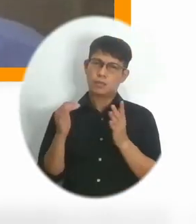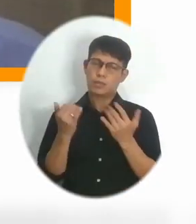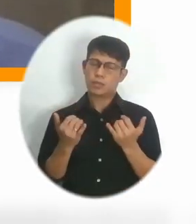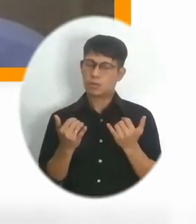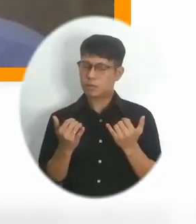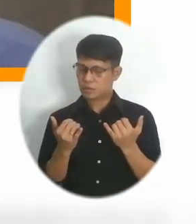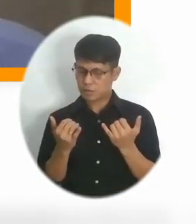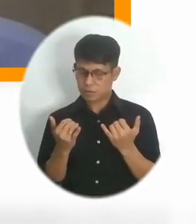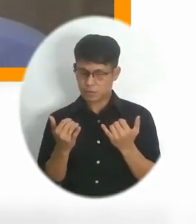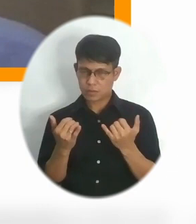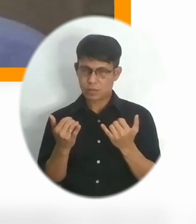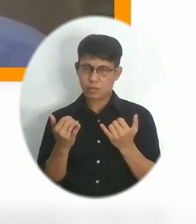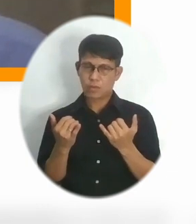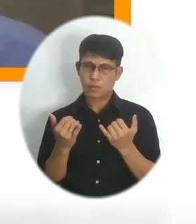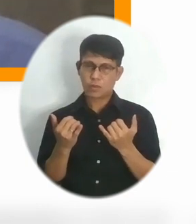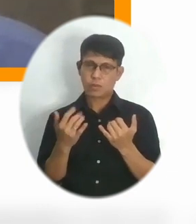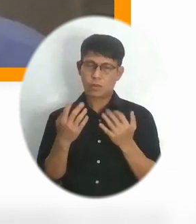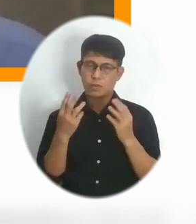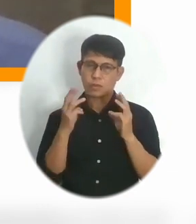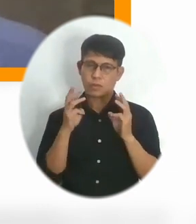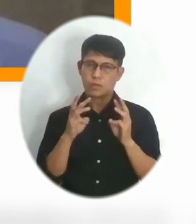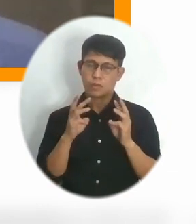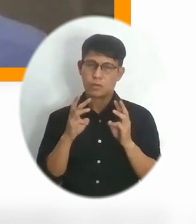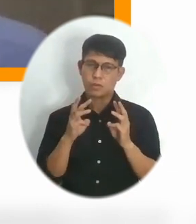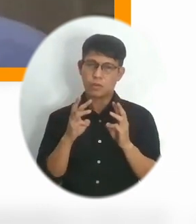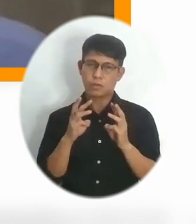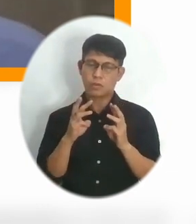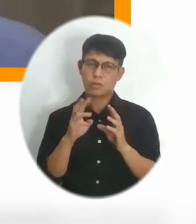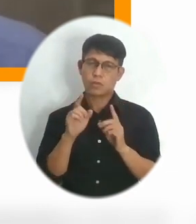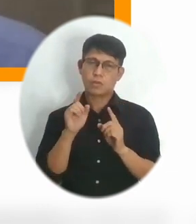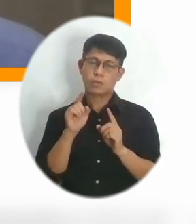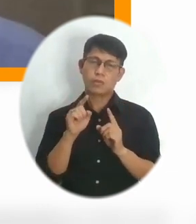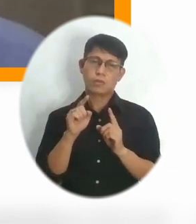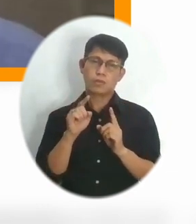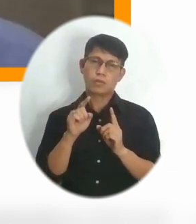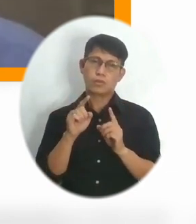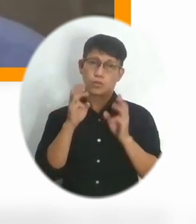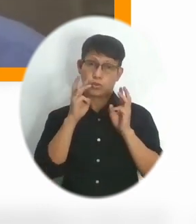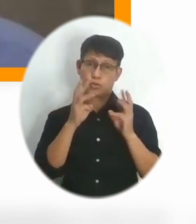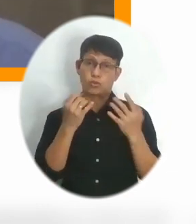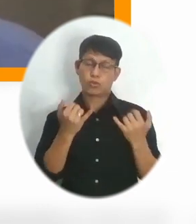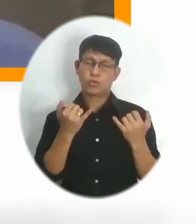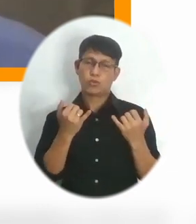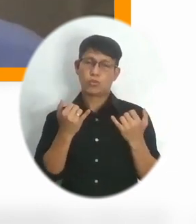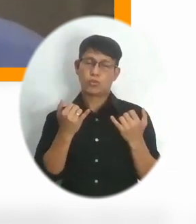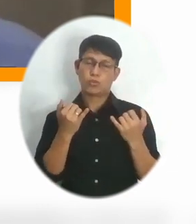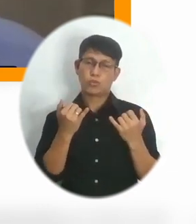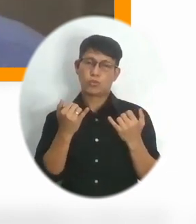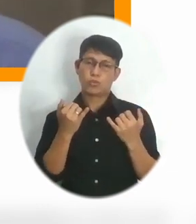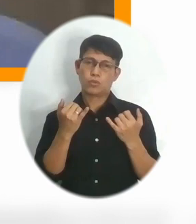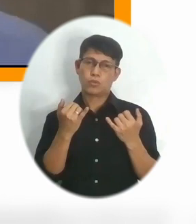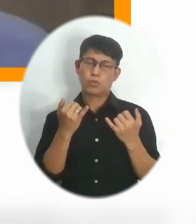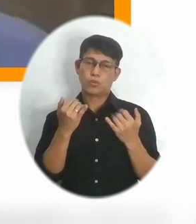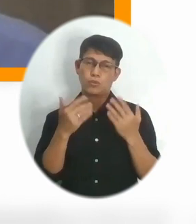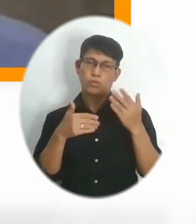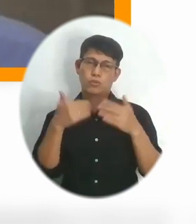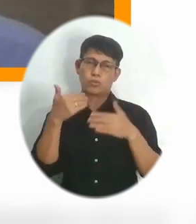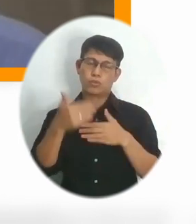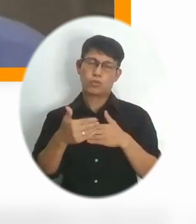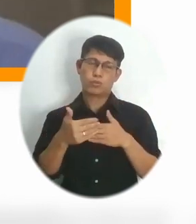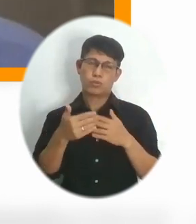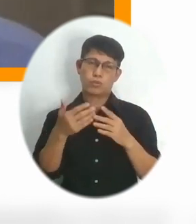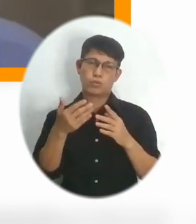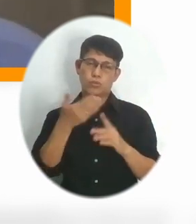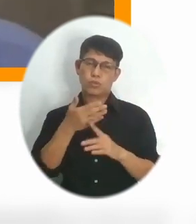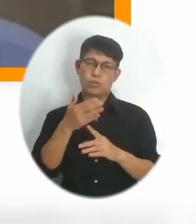Sa Malate, Manila, pundahan natin ang Active Hearing Center kung saan tutungayan natin ang ating